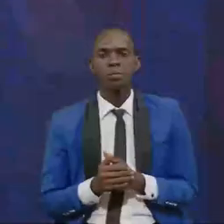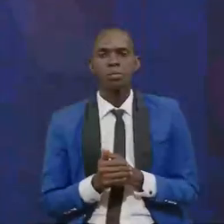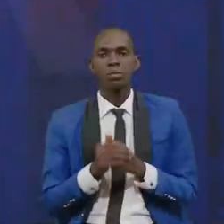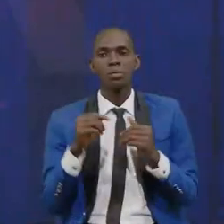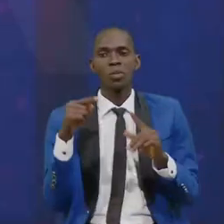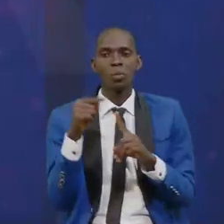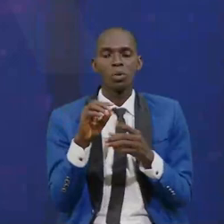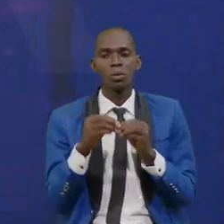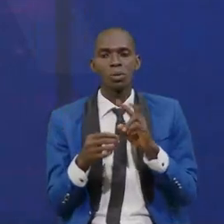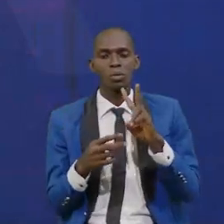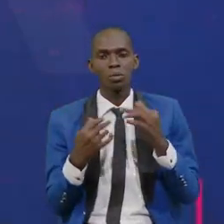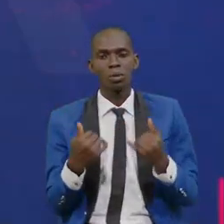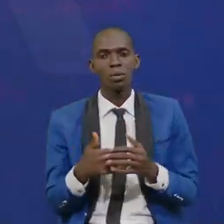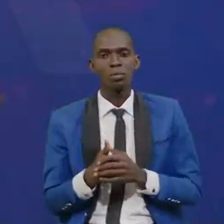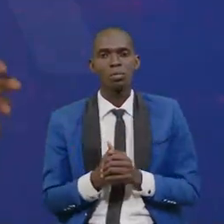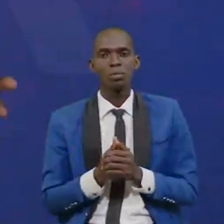Deuxième point maintenant.